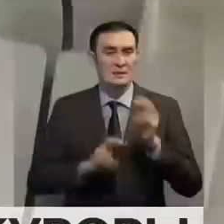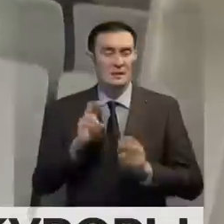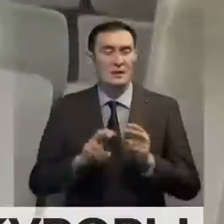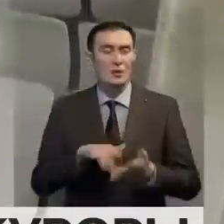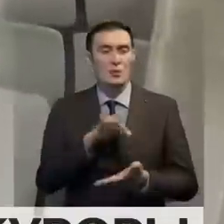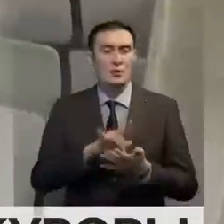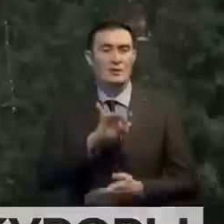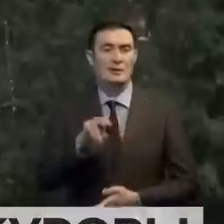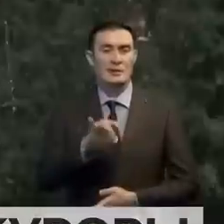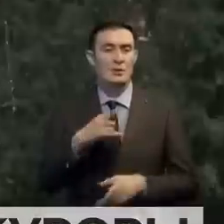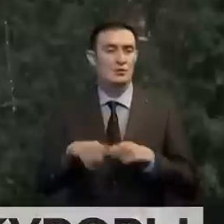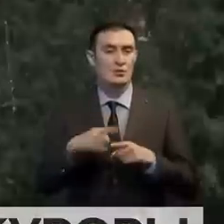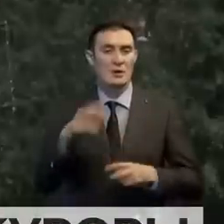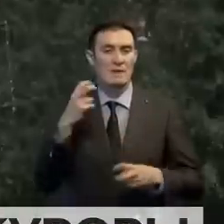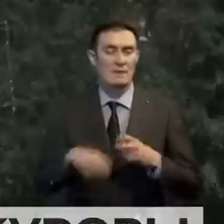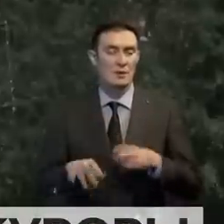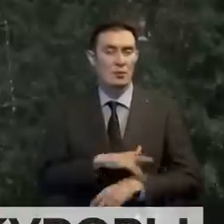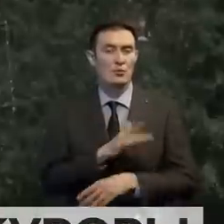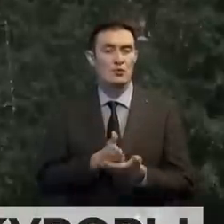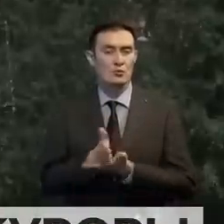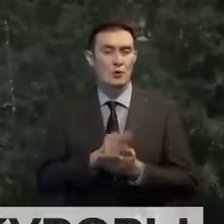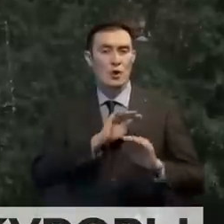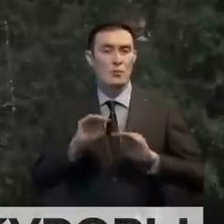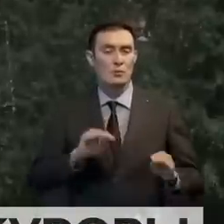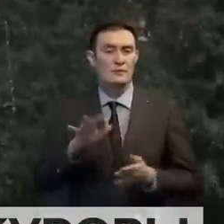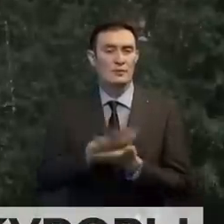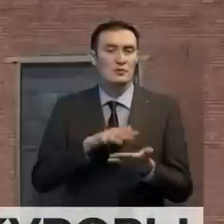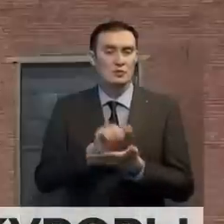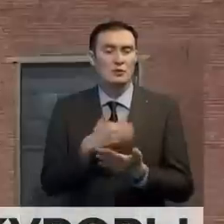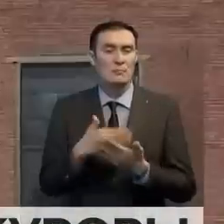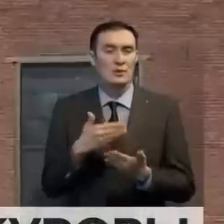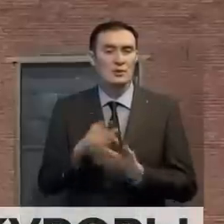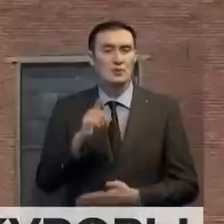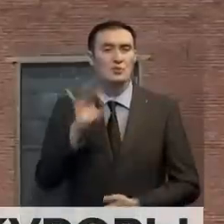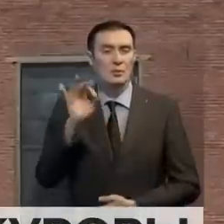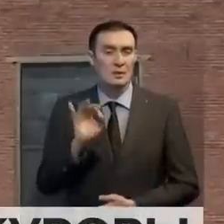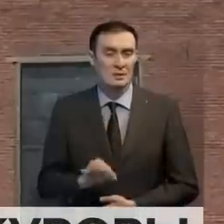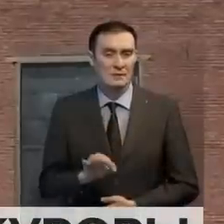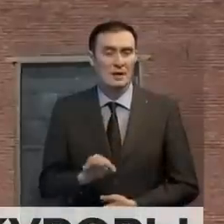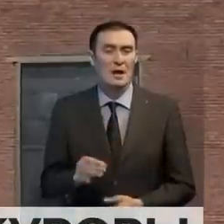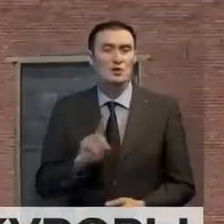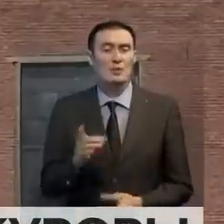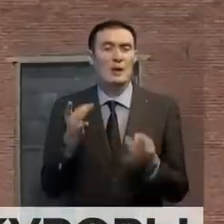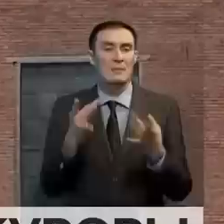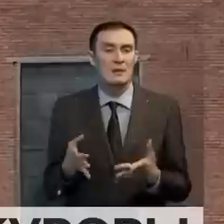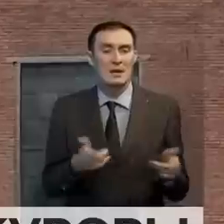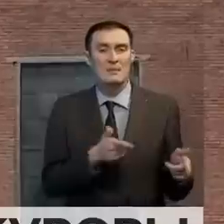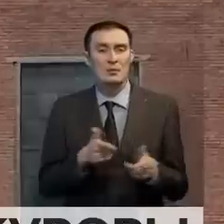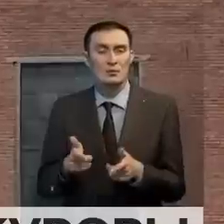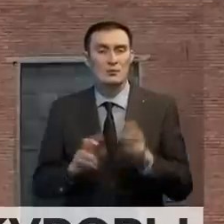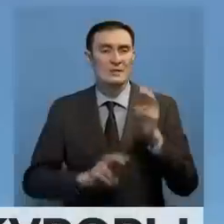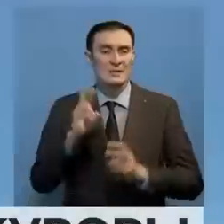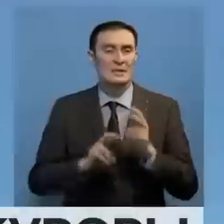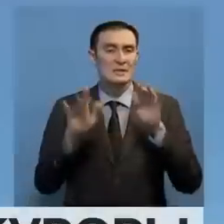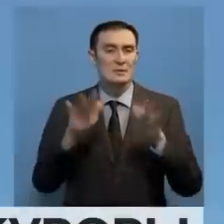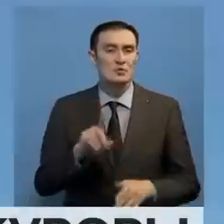аварийному. По оценкам представителей коммунальных служб, оборудование изношено почти на 100%. А для элементарной подготовки станции к